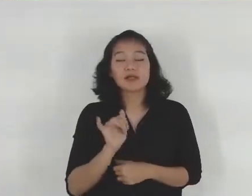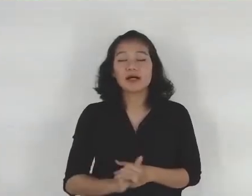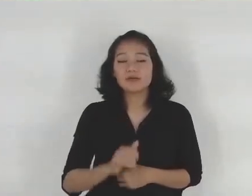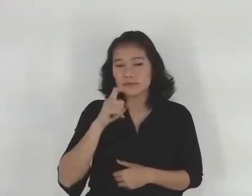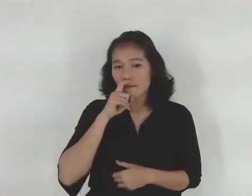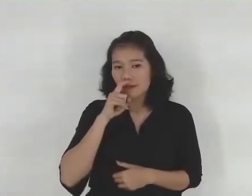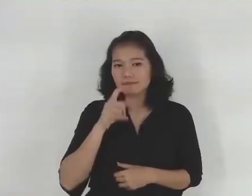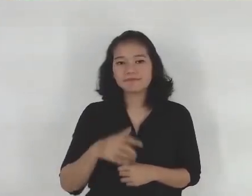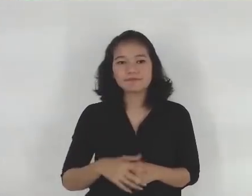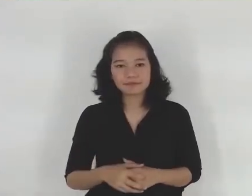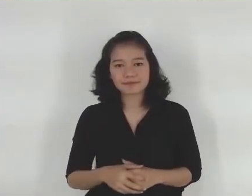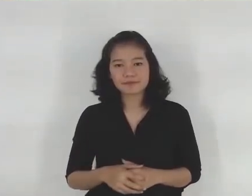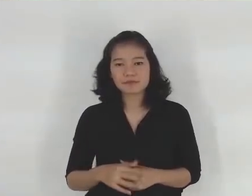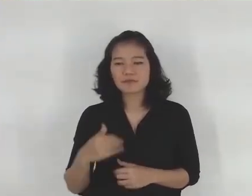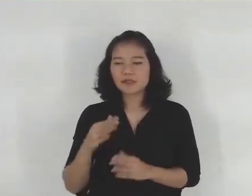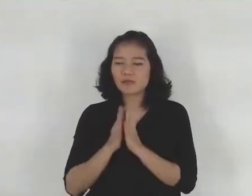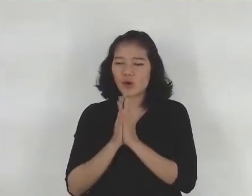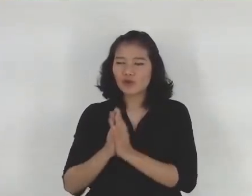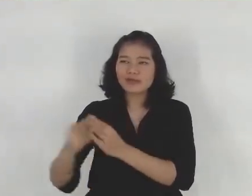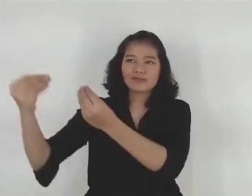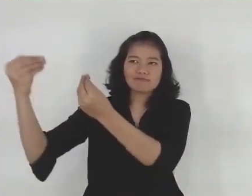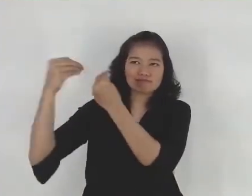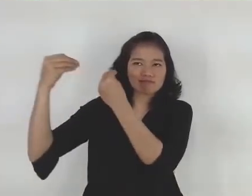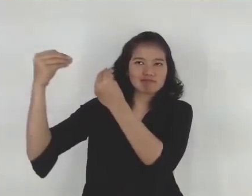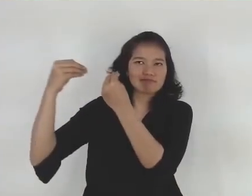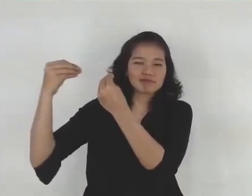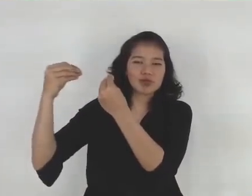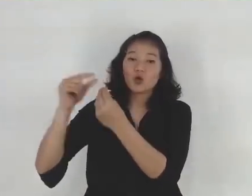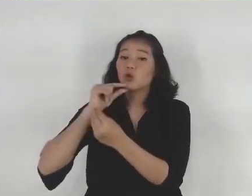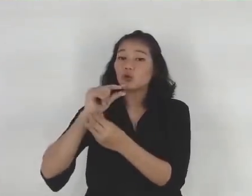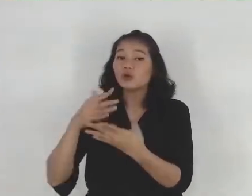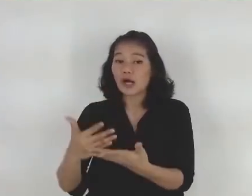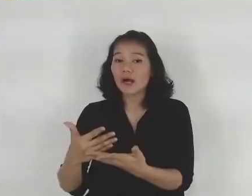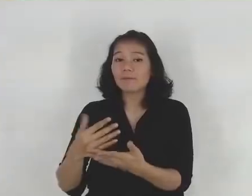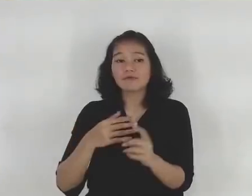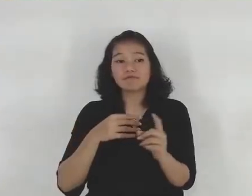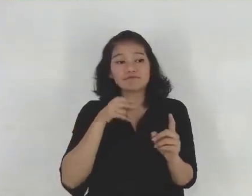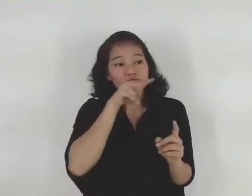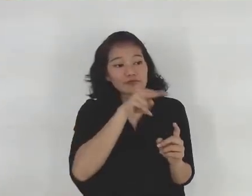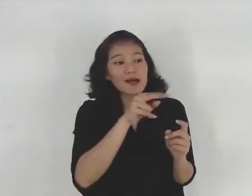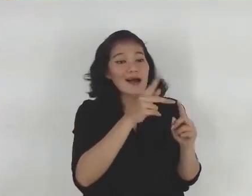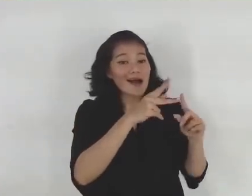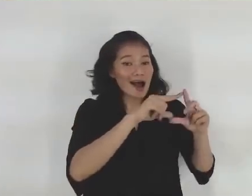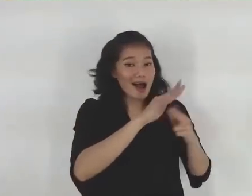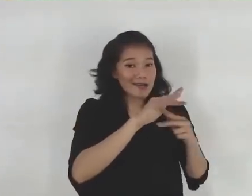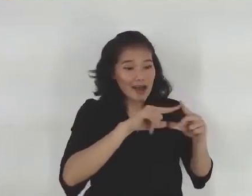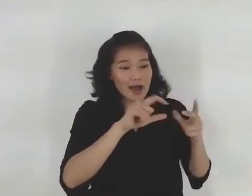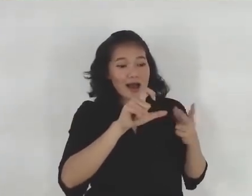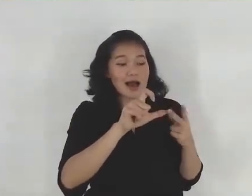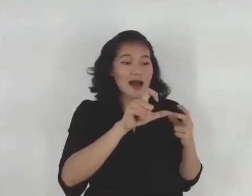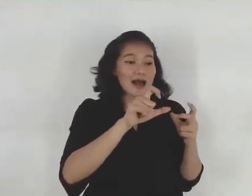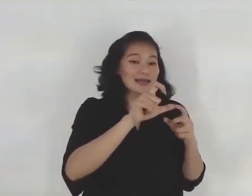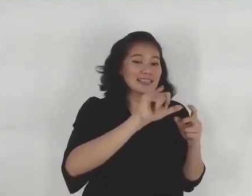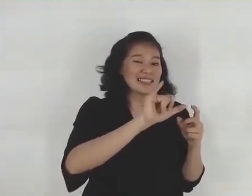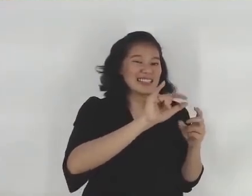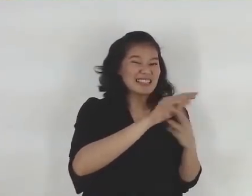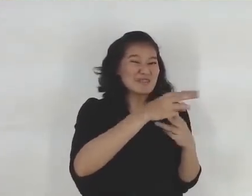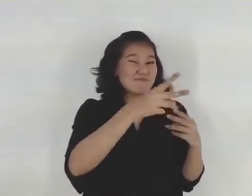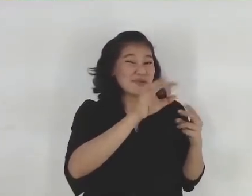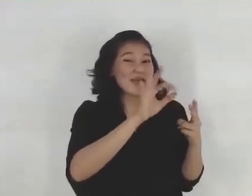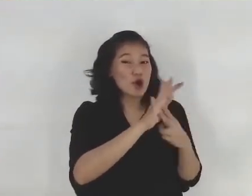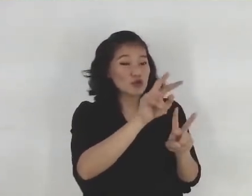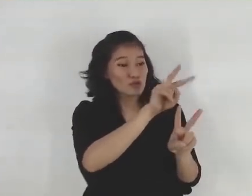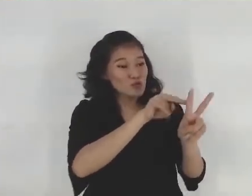Bapak Ajar kami untuk meneladani hanadan Simeon yang boleh terus